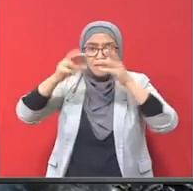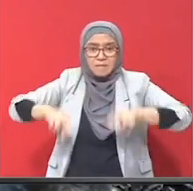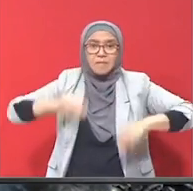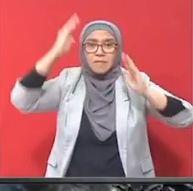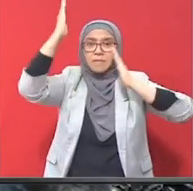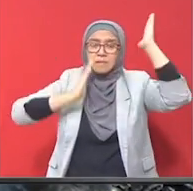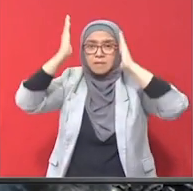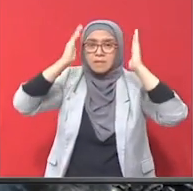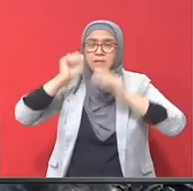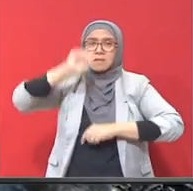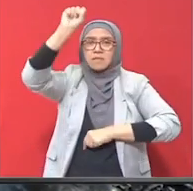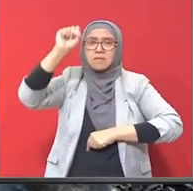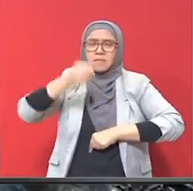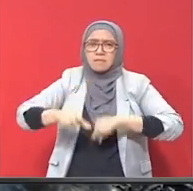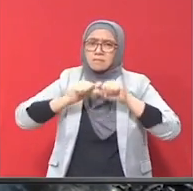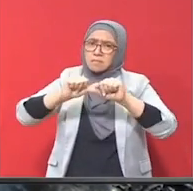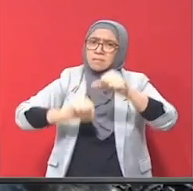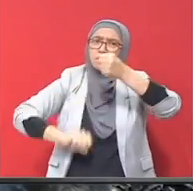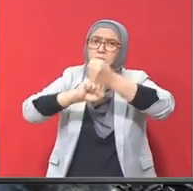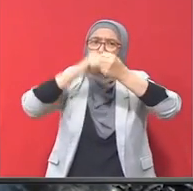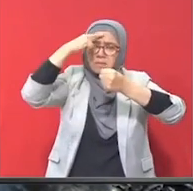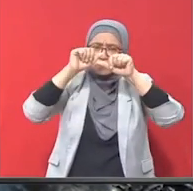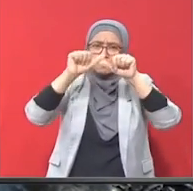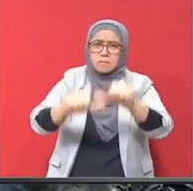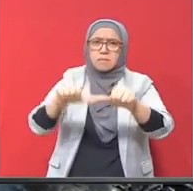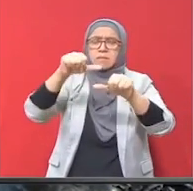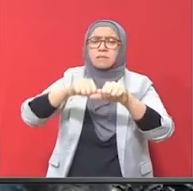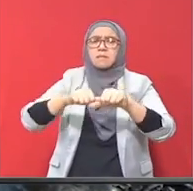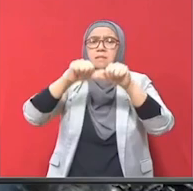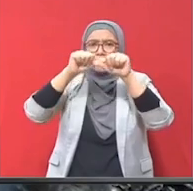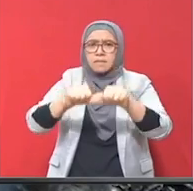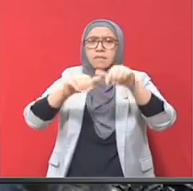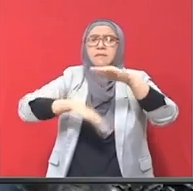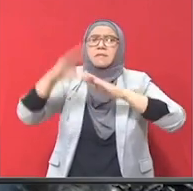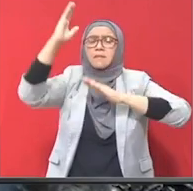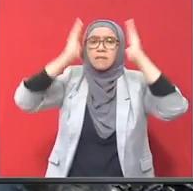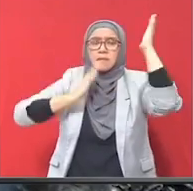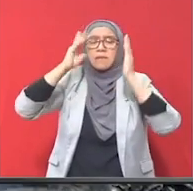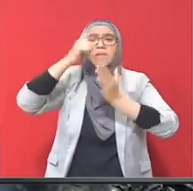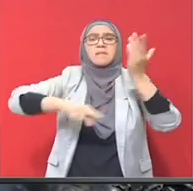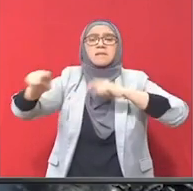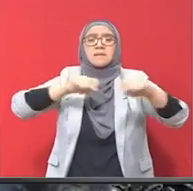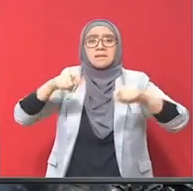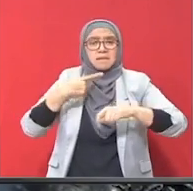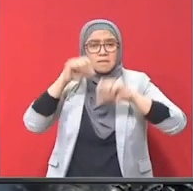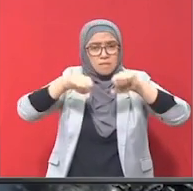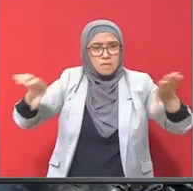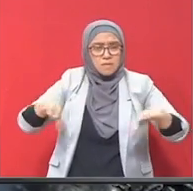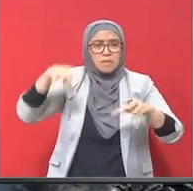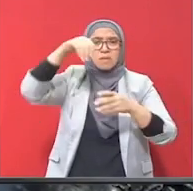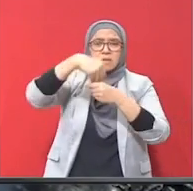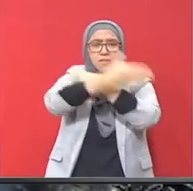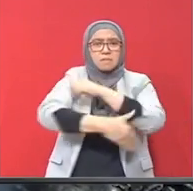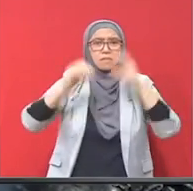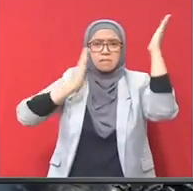stokom untuk berada dalam negara enggak jadi apakah tindakan-tindakan yang boleh kita lakukan stakat dalam negara kita